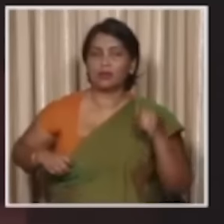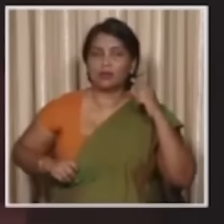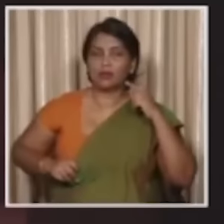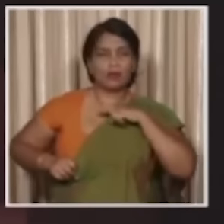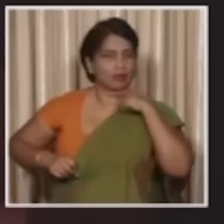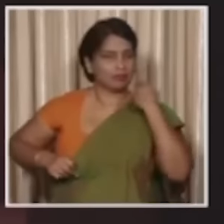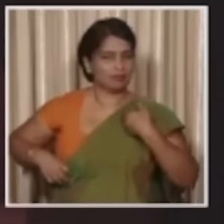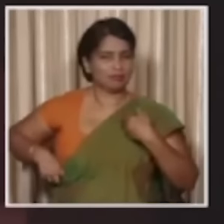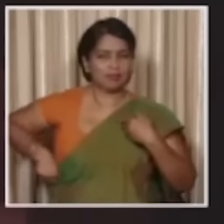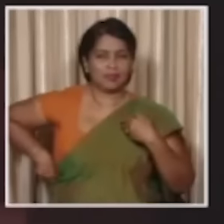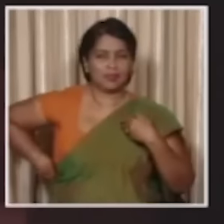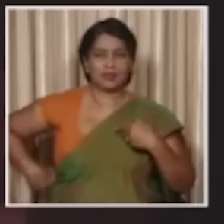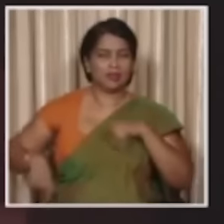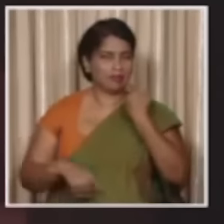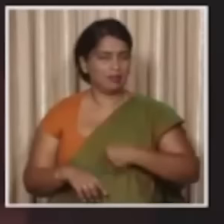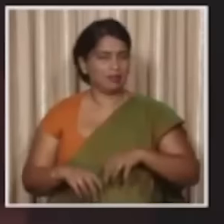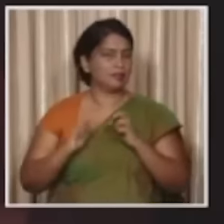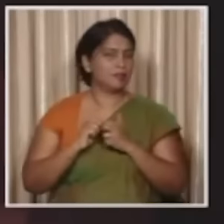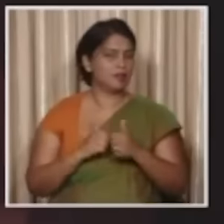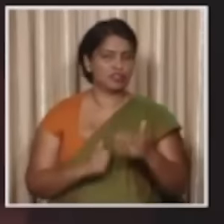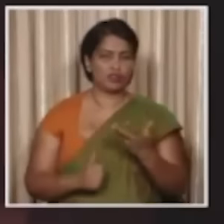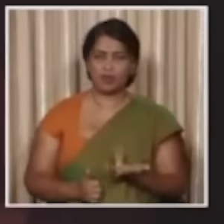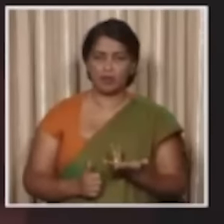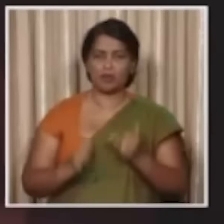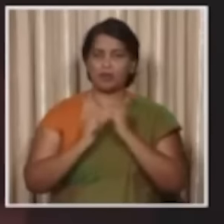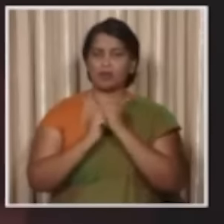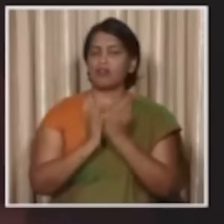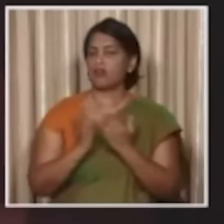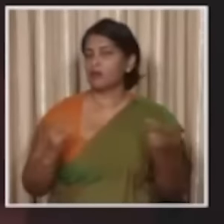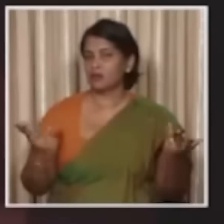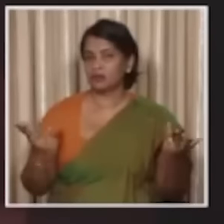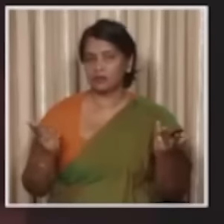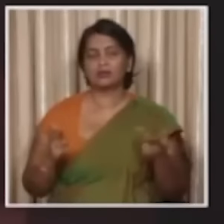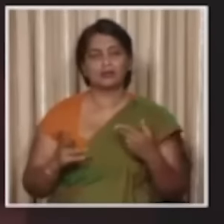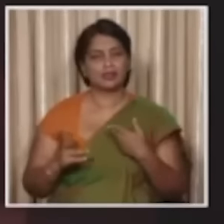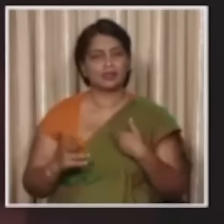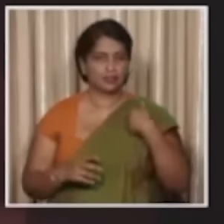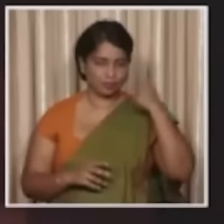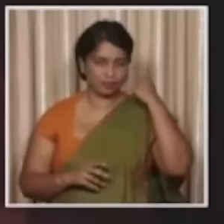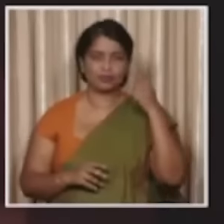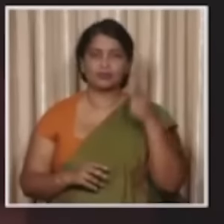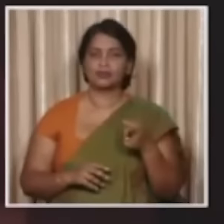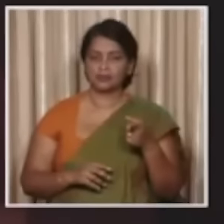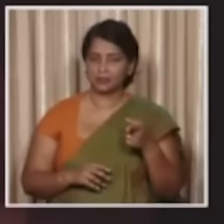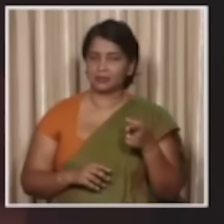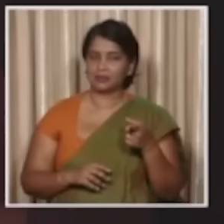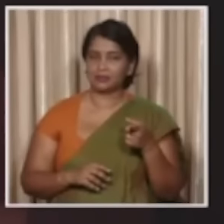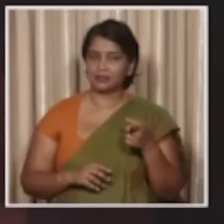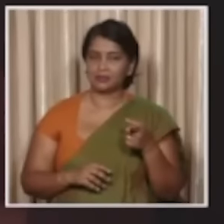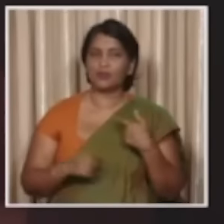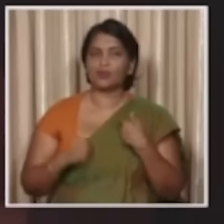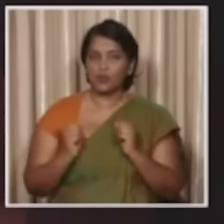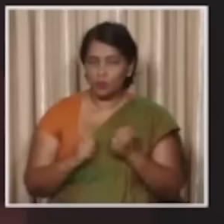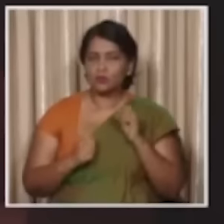ආර්ථික දරිද්‍රතා ප්‍රශ්නයට ගන්න පියවර මොකක්ද වැඩපිළිවෙල. මම දන්නවා ඔබතුමා මේ